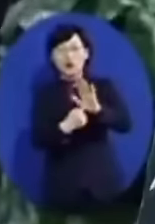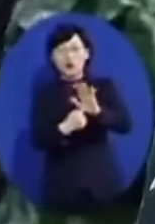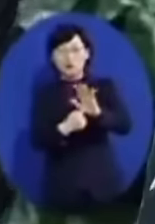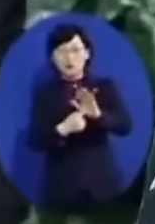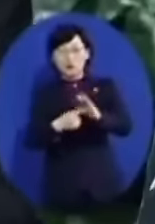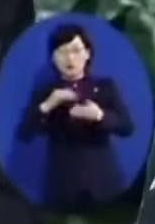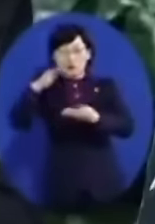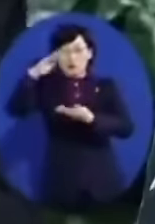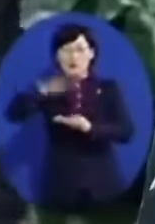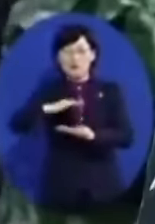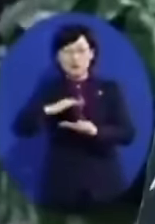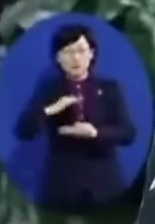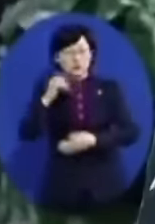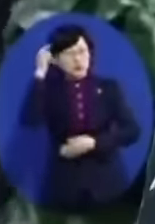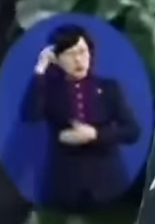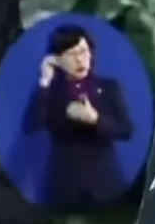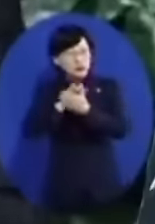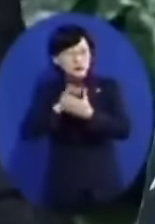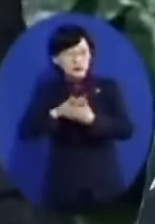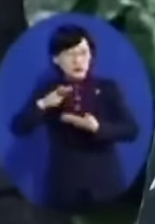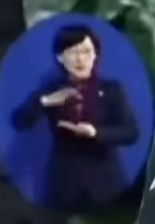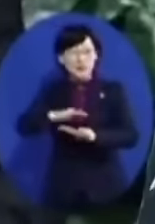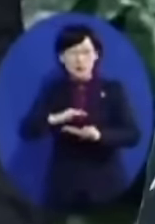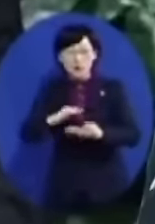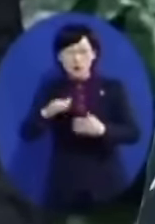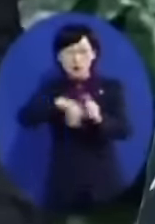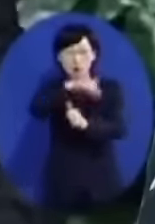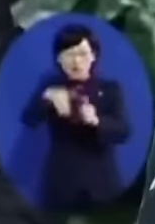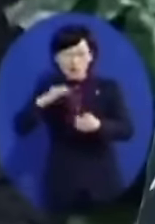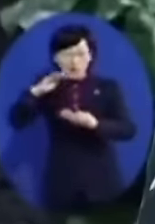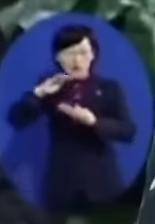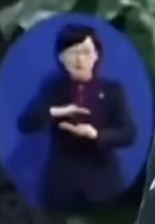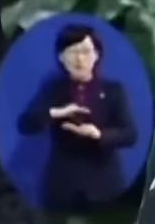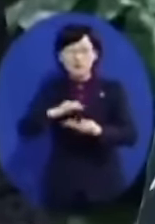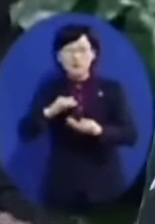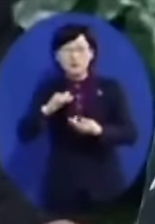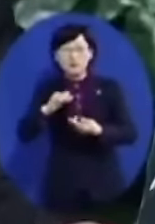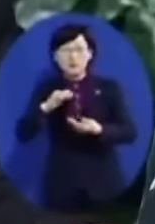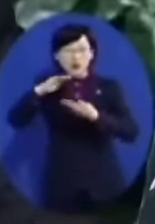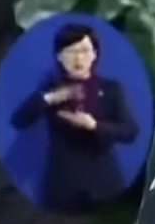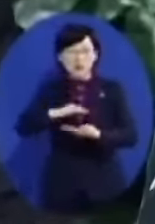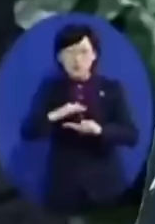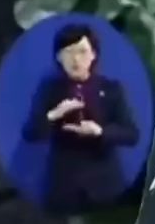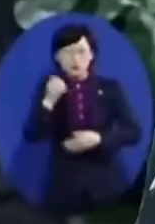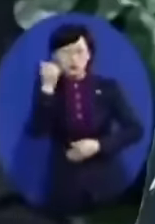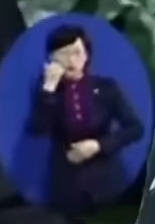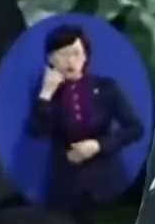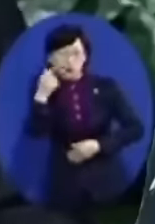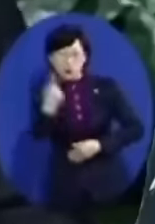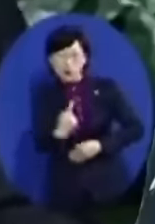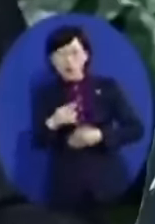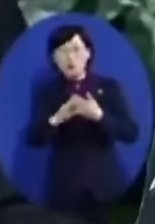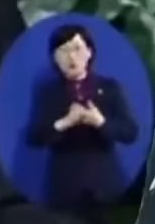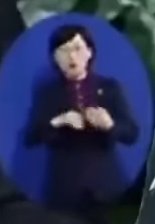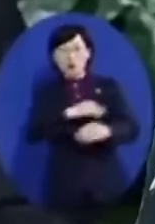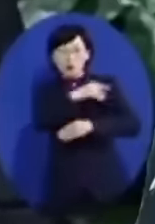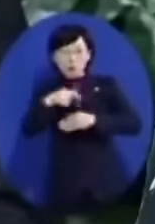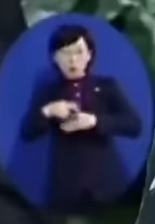다가옵니다. 정신적인 압력, 환경적인 압력, 이런 압력이 다가오면 그것을 우리